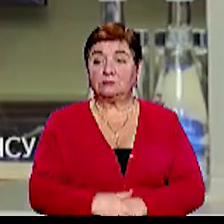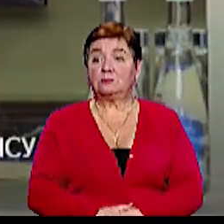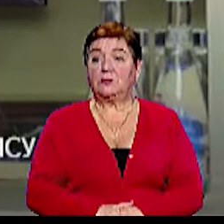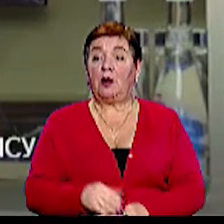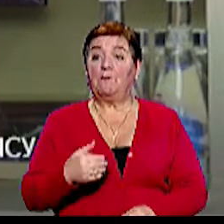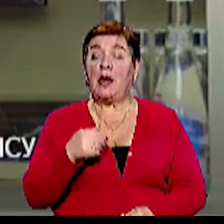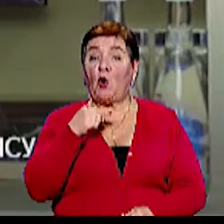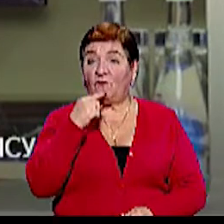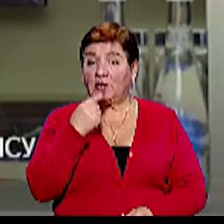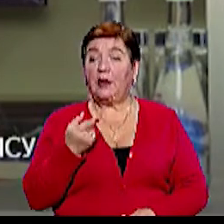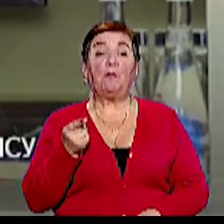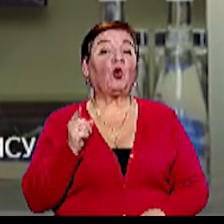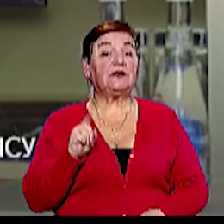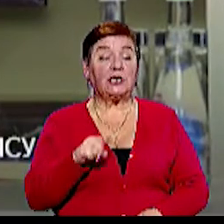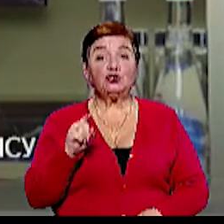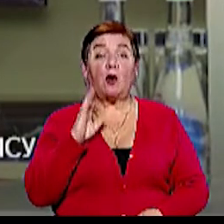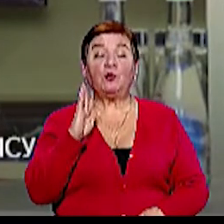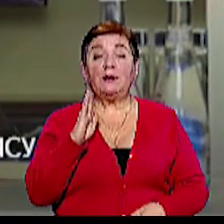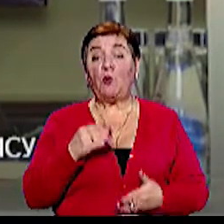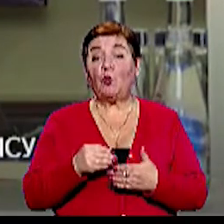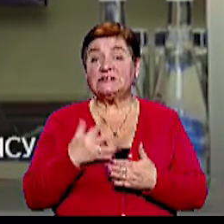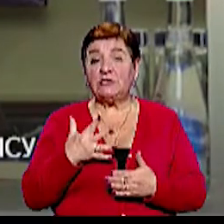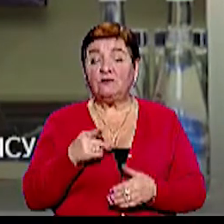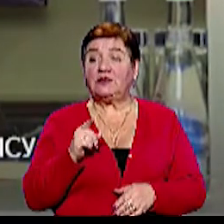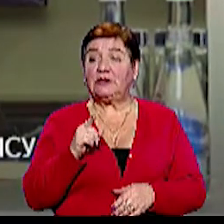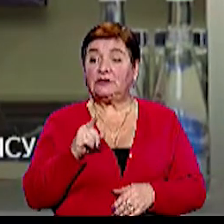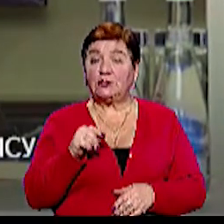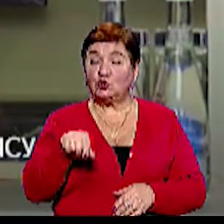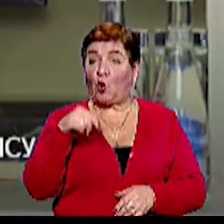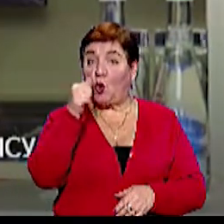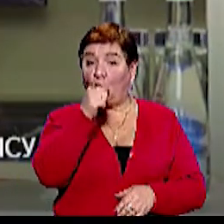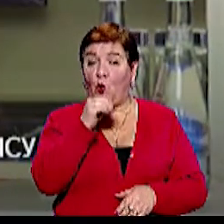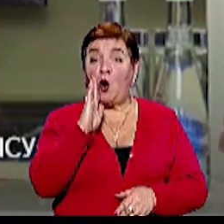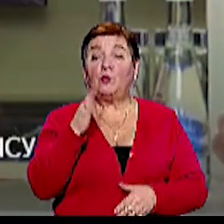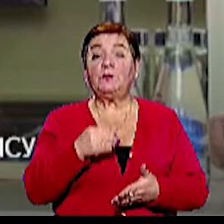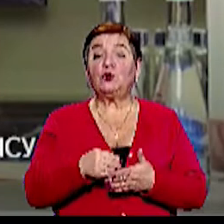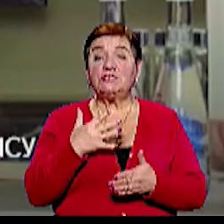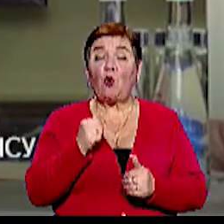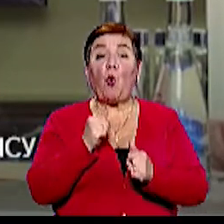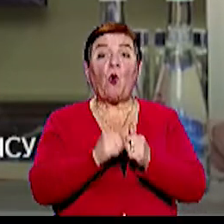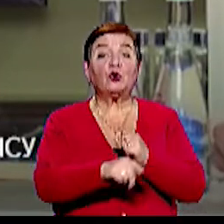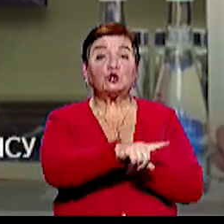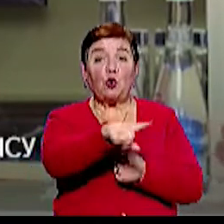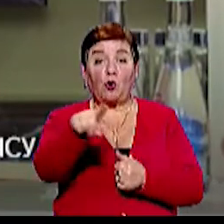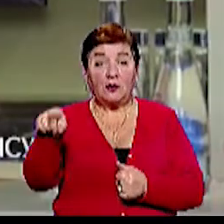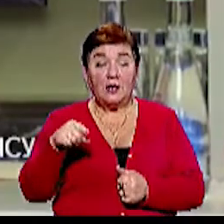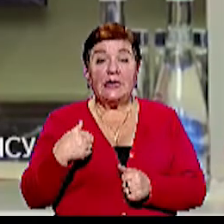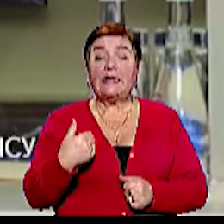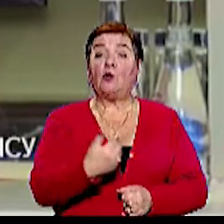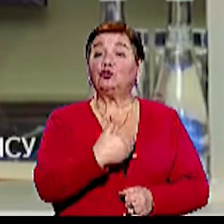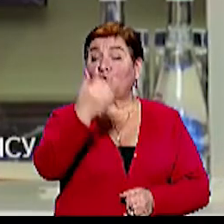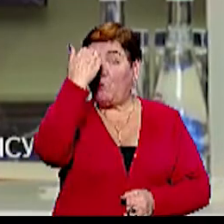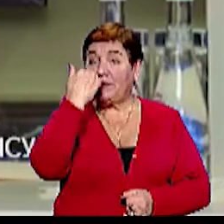Ми говорили про те, що ми будемо оцінювати в кінці цього року, будемо оцінювати роботу кожного. Я ще раз хочу